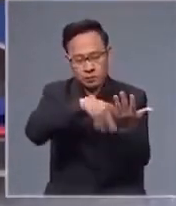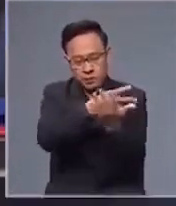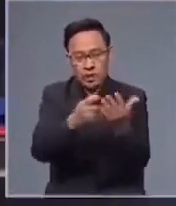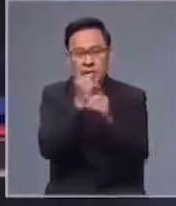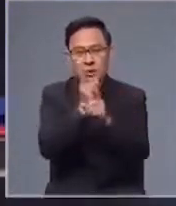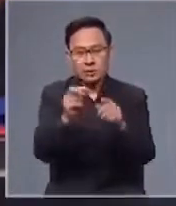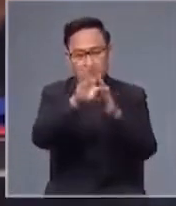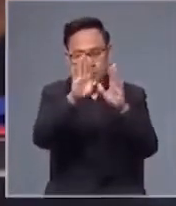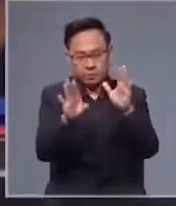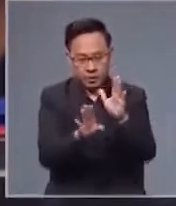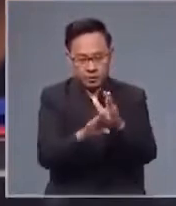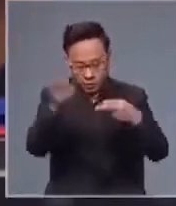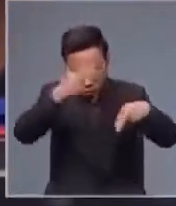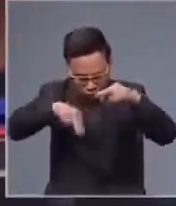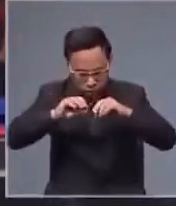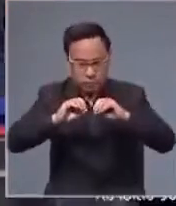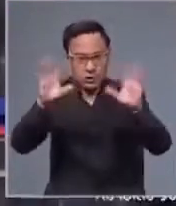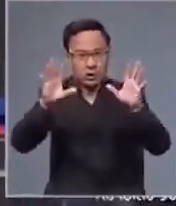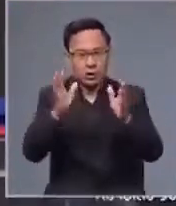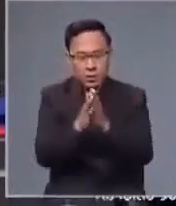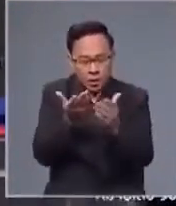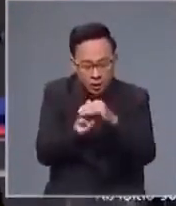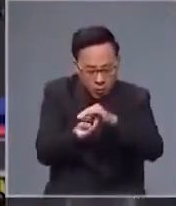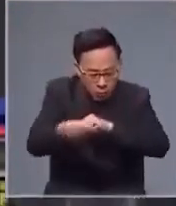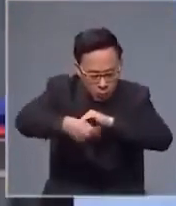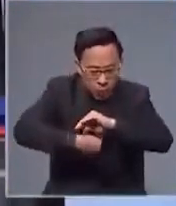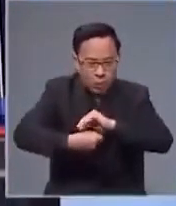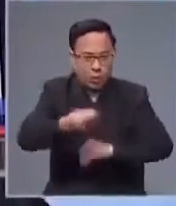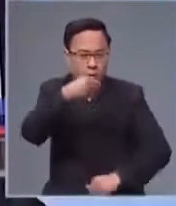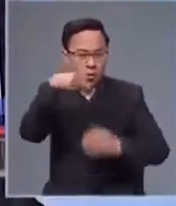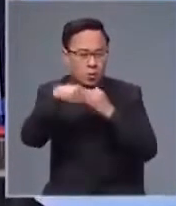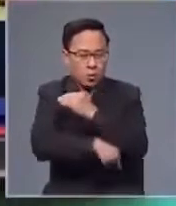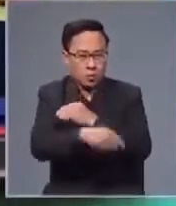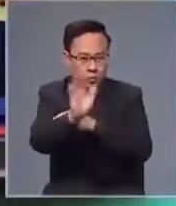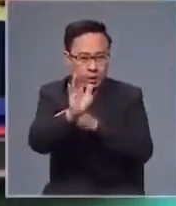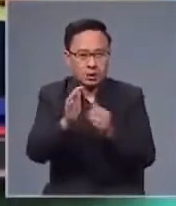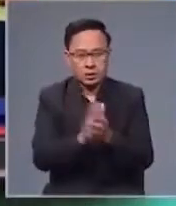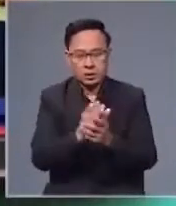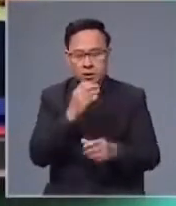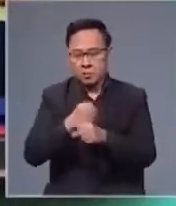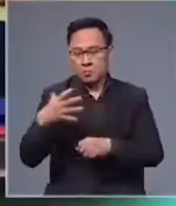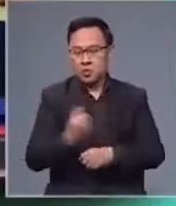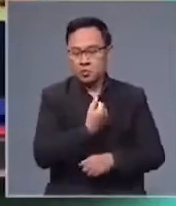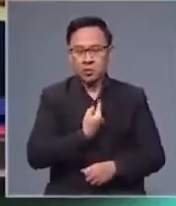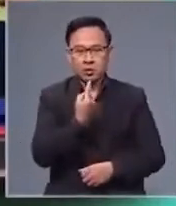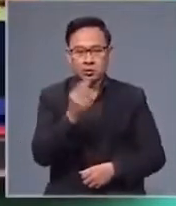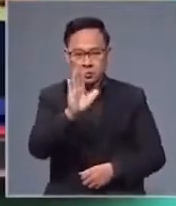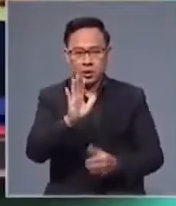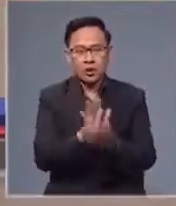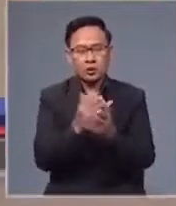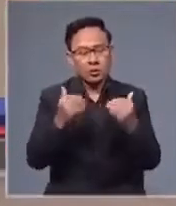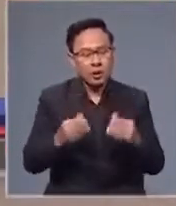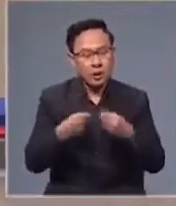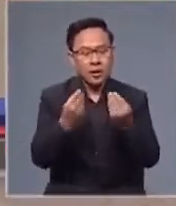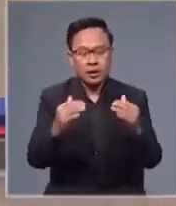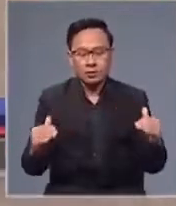กฎเกณฑ์ที่มีความโปร่งใสไม่ทุจริตคอร์รัปชันไม่ผูกขาดและมีความเป็นธรรมกับทุกฝ่าย